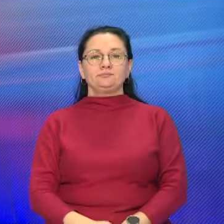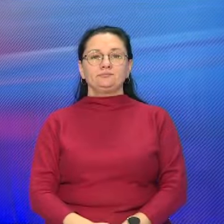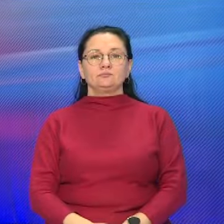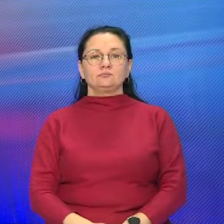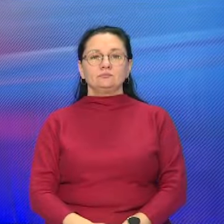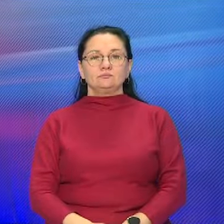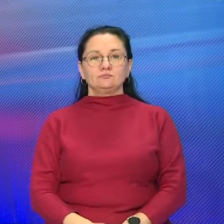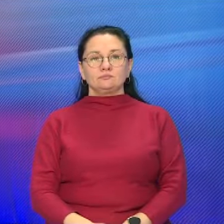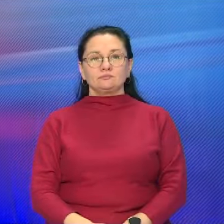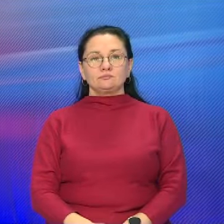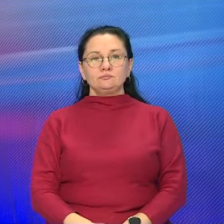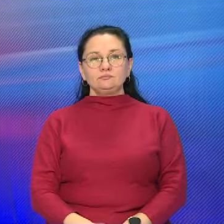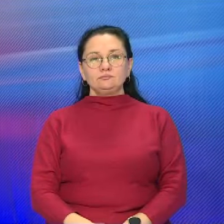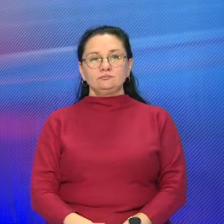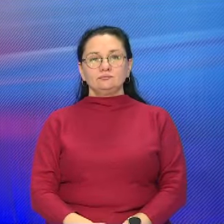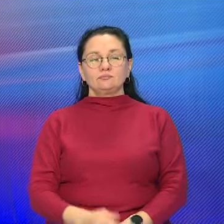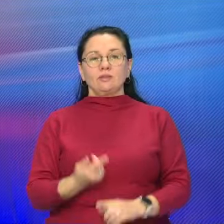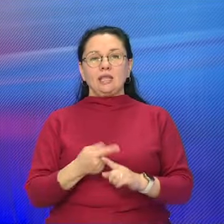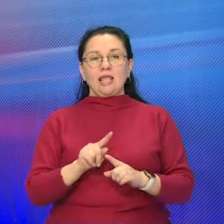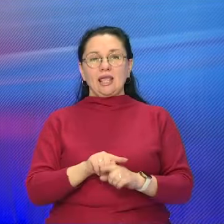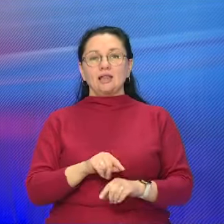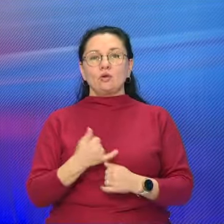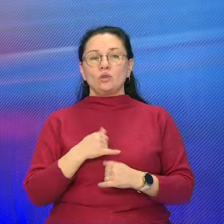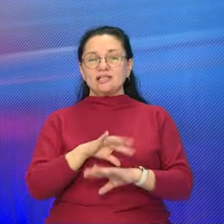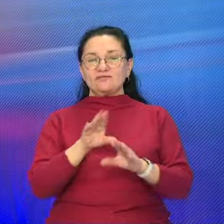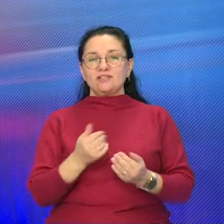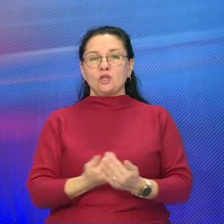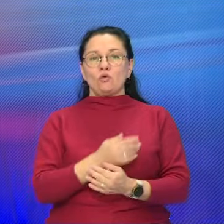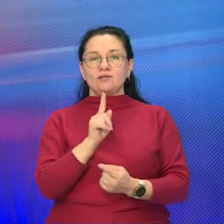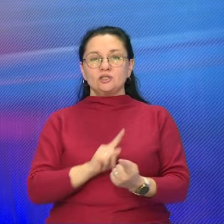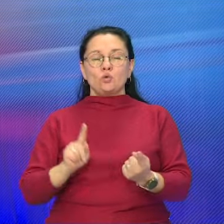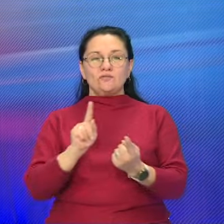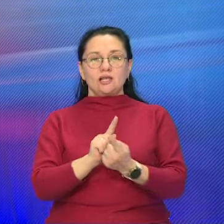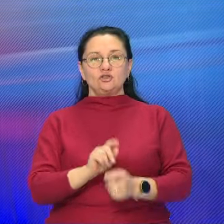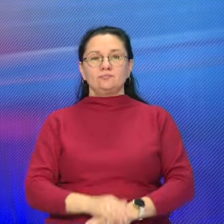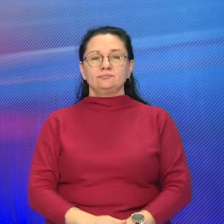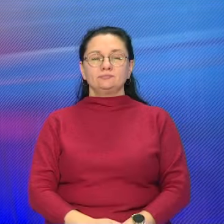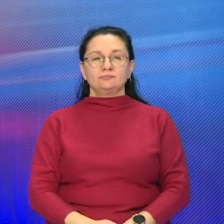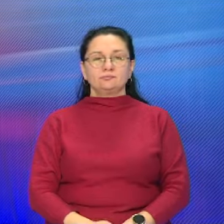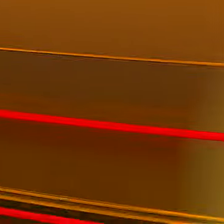І на гэтым у нас усе навіны. Да сустрэчы ў эфіры.